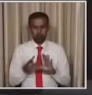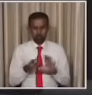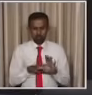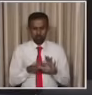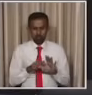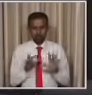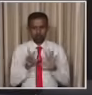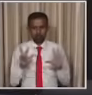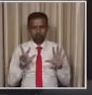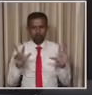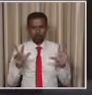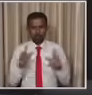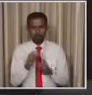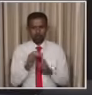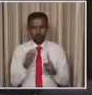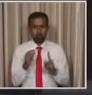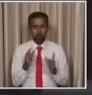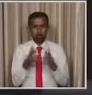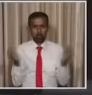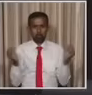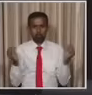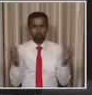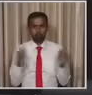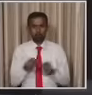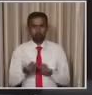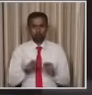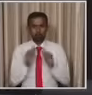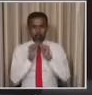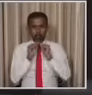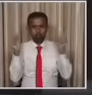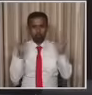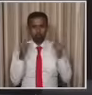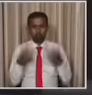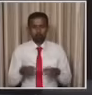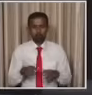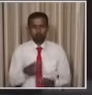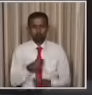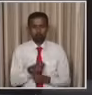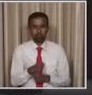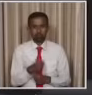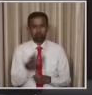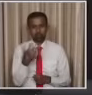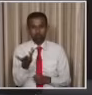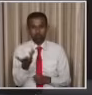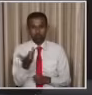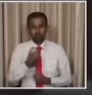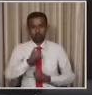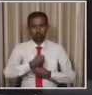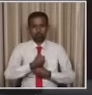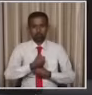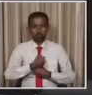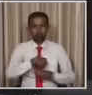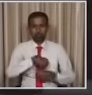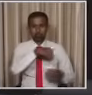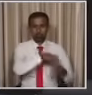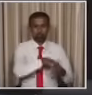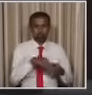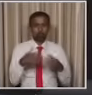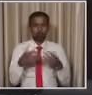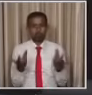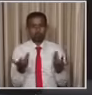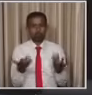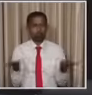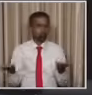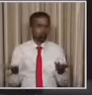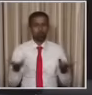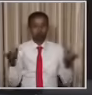18 වෙනිදා පාර්ලිමේන්තුව විසිරුණා කියලා ප්‍රකාශයක් කරා. ආණ්ඩුවෙත් නැහැ. රාජ්‍ය තන්ත්‍රෙත් නැහැ. කොහෙවත්